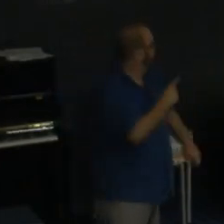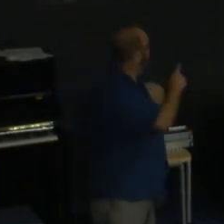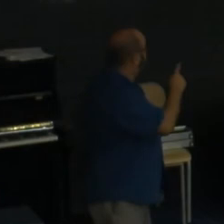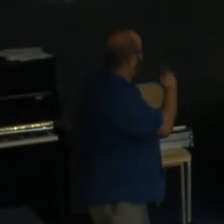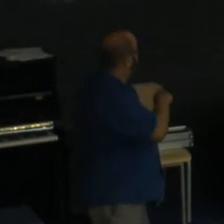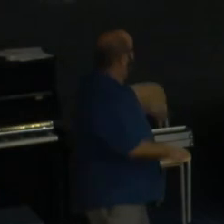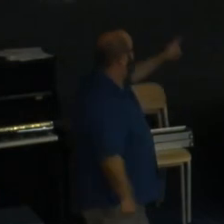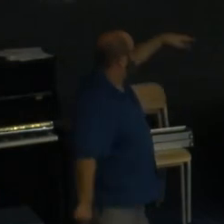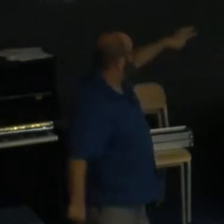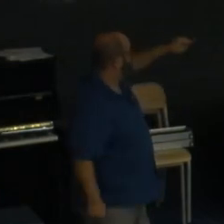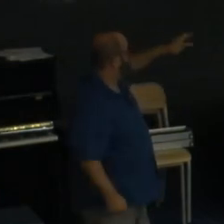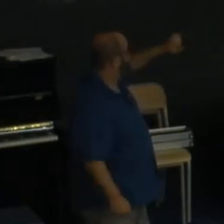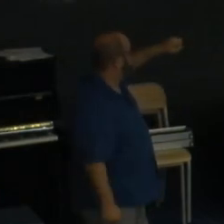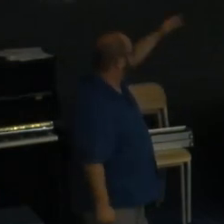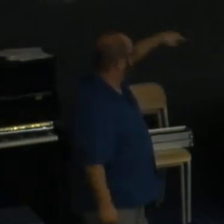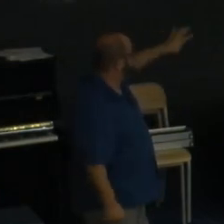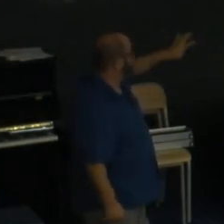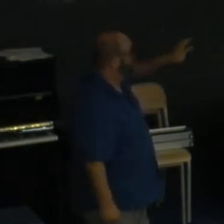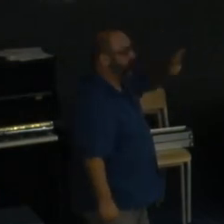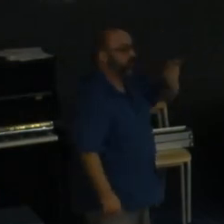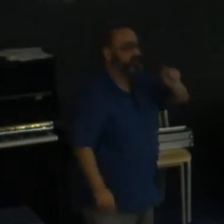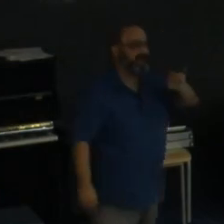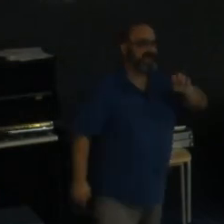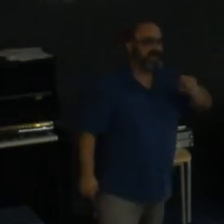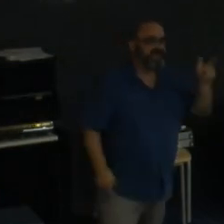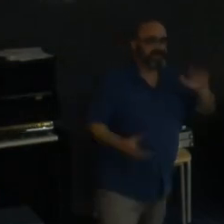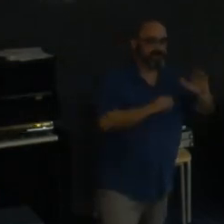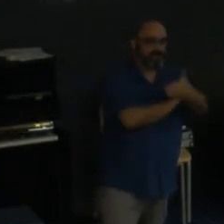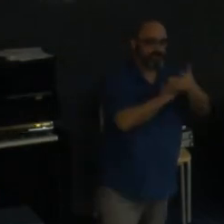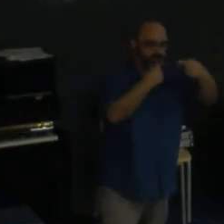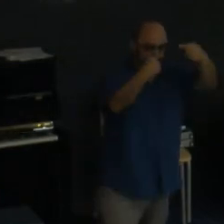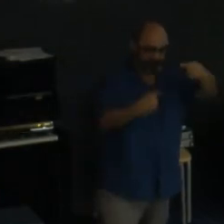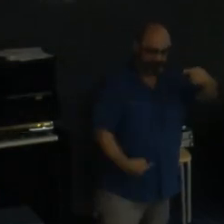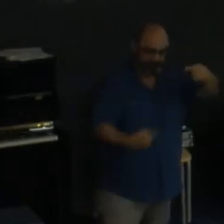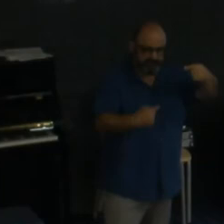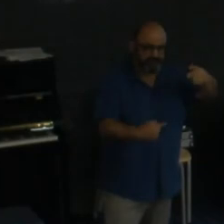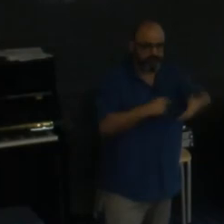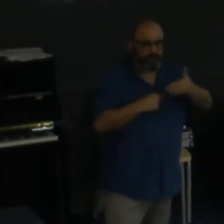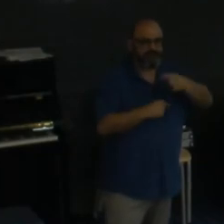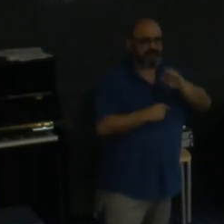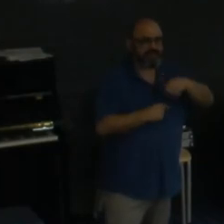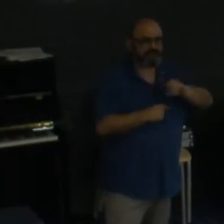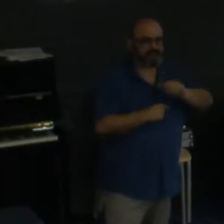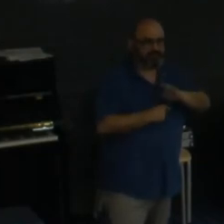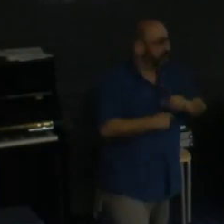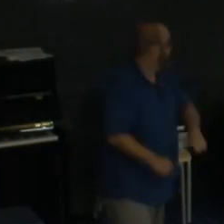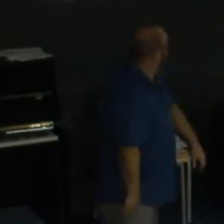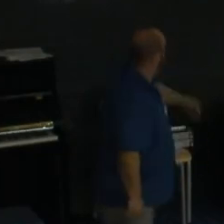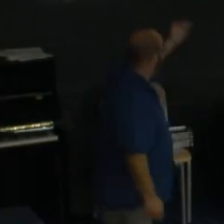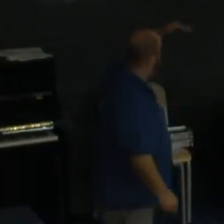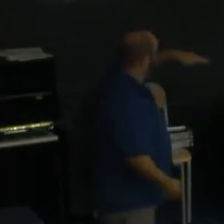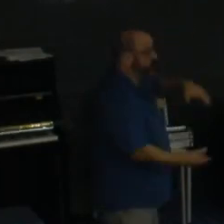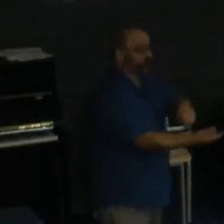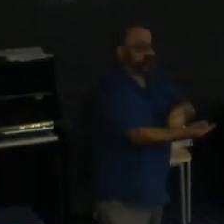IS, le WHERE. Le WHERE c'est l'équivalent du BT, ça affiche directement la trace back. Et on a le source qui permet d'afficher le